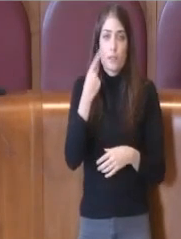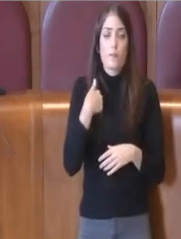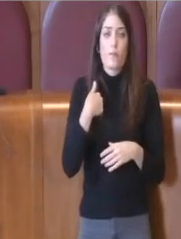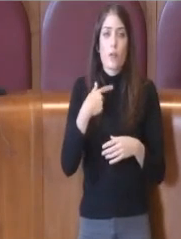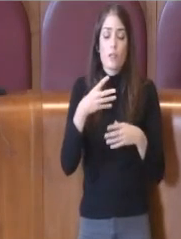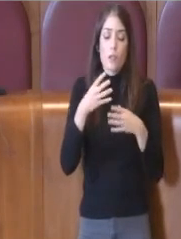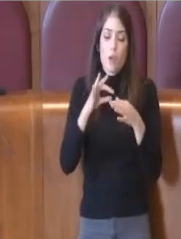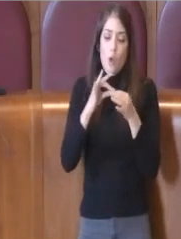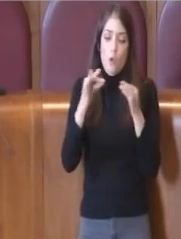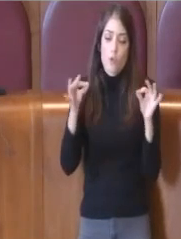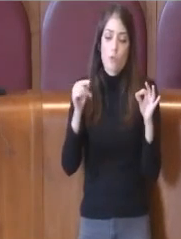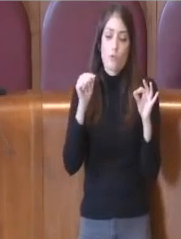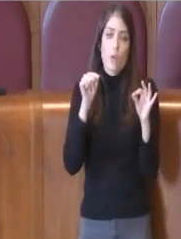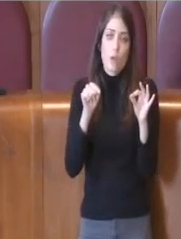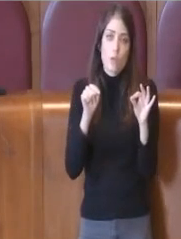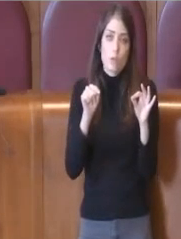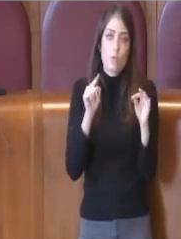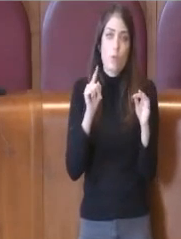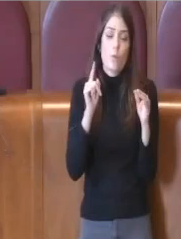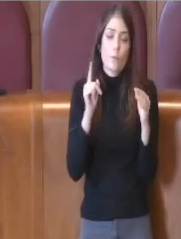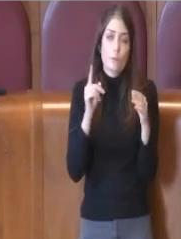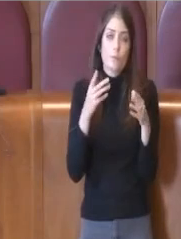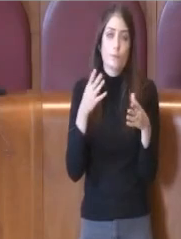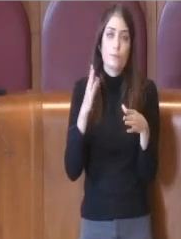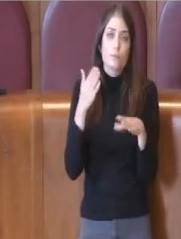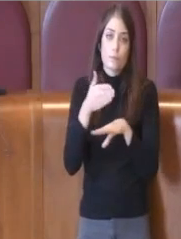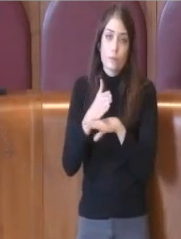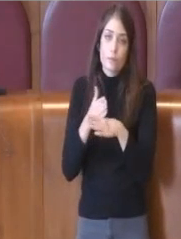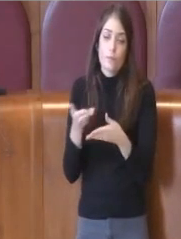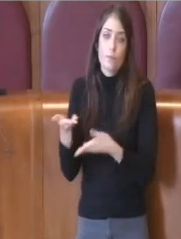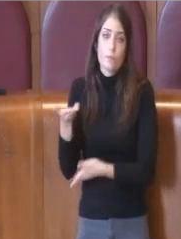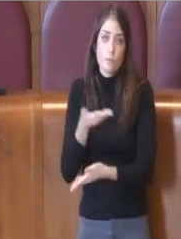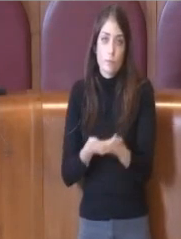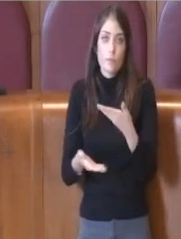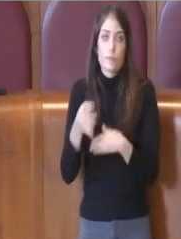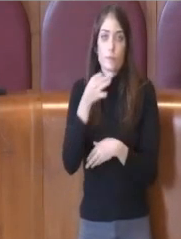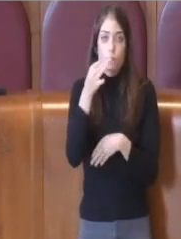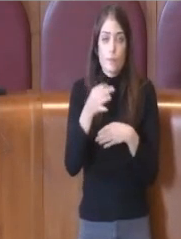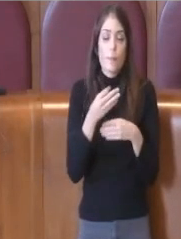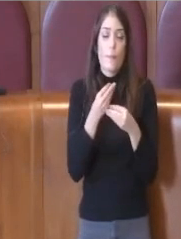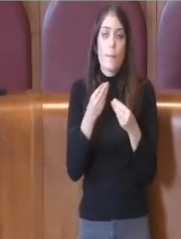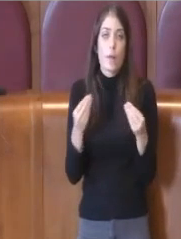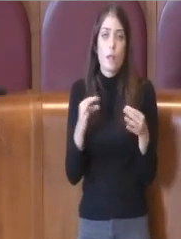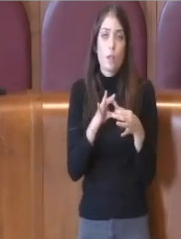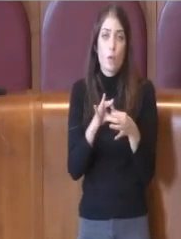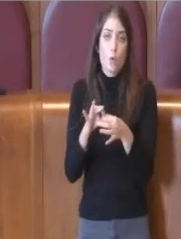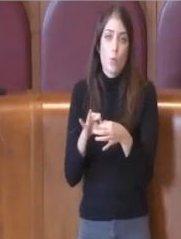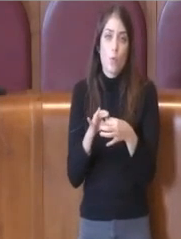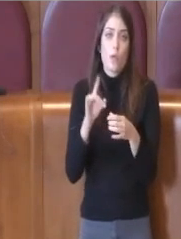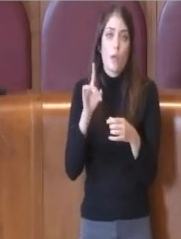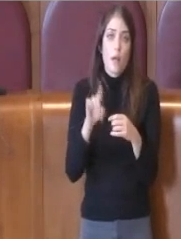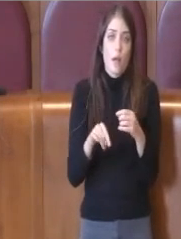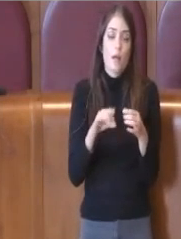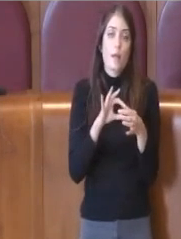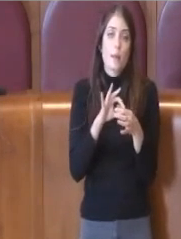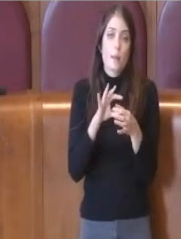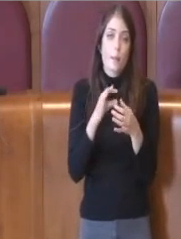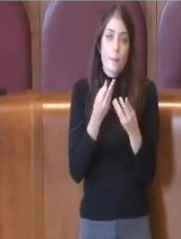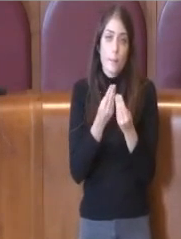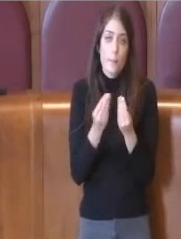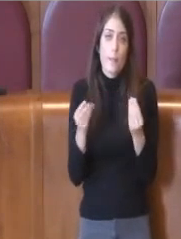di questi patti di collaborazione, quindi possono essere beni comuni anche i beni privati,